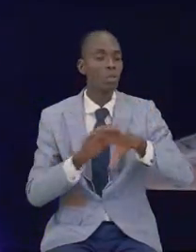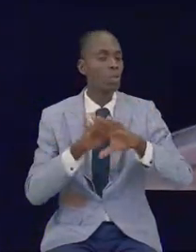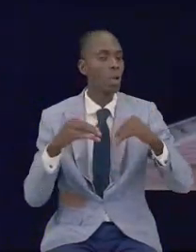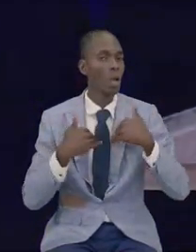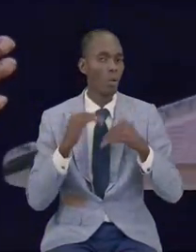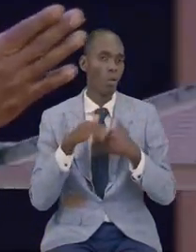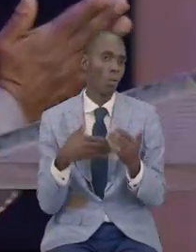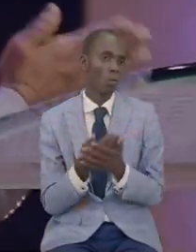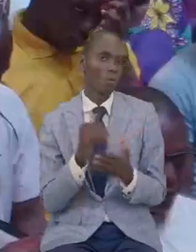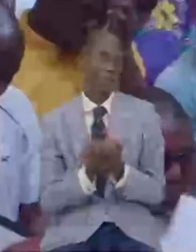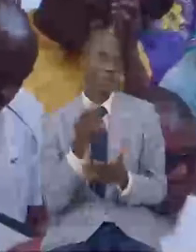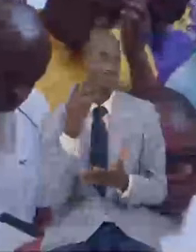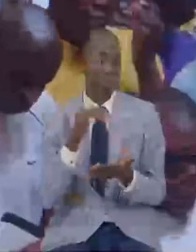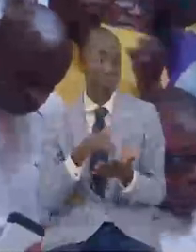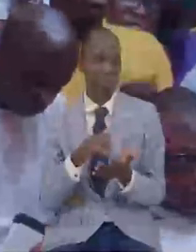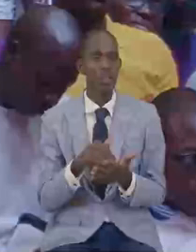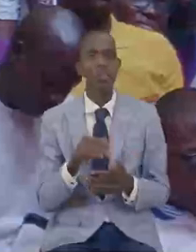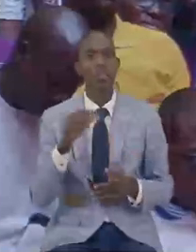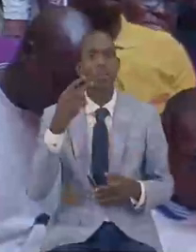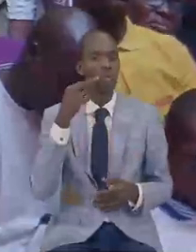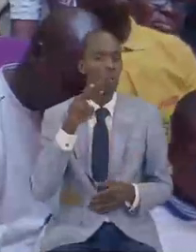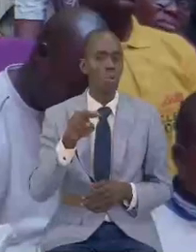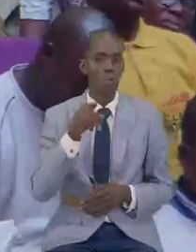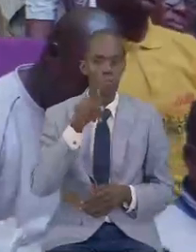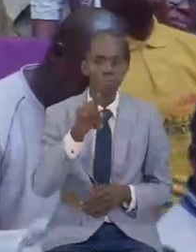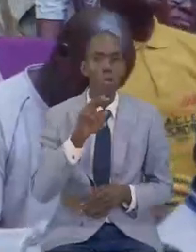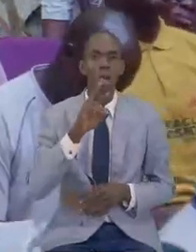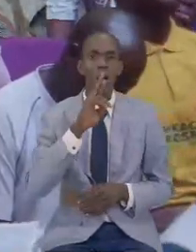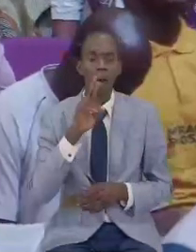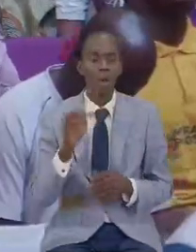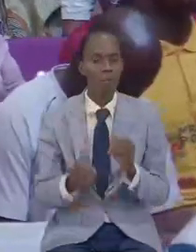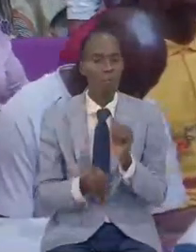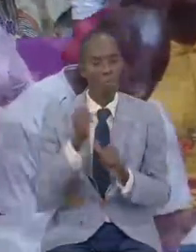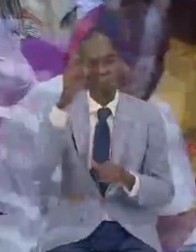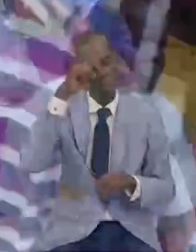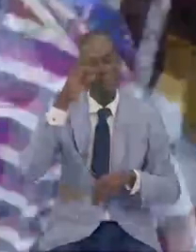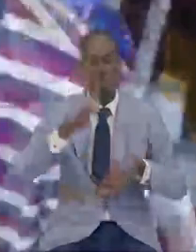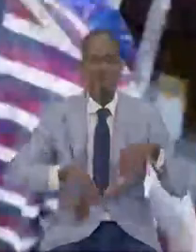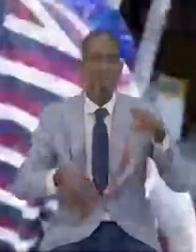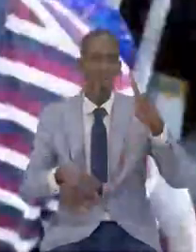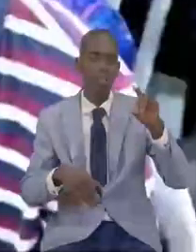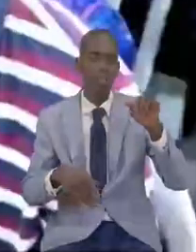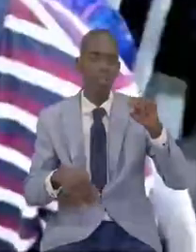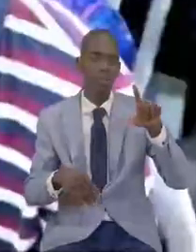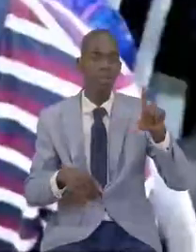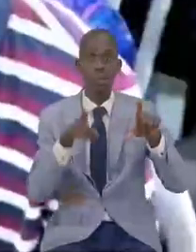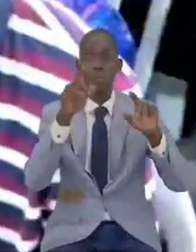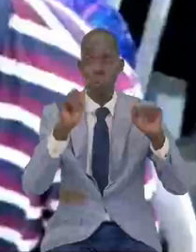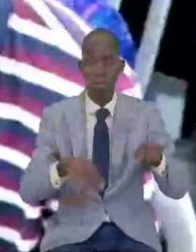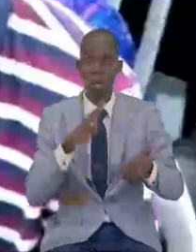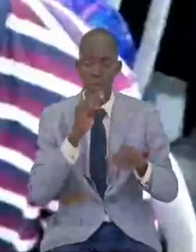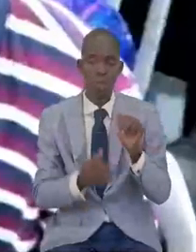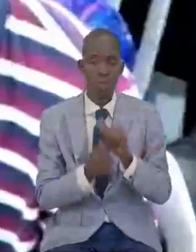ce verset. Voici, tu es plus sage que Daniel. Nous pouvons être plus sages que Daniel à cause